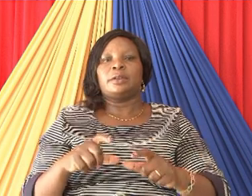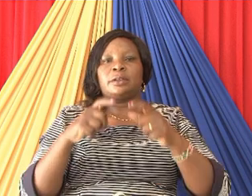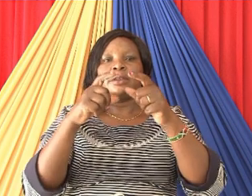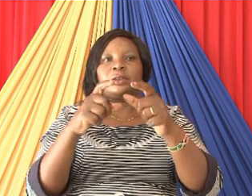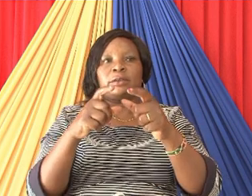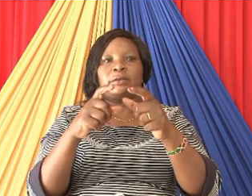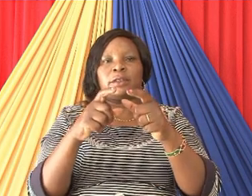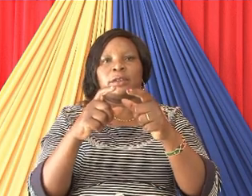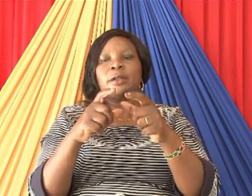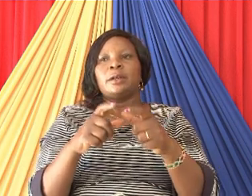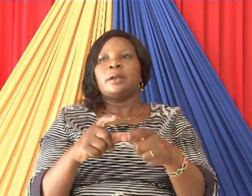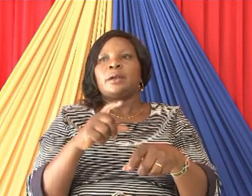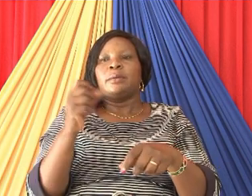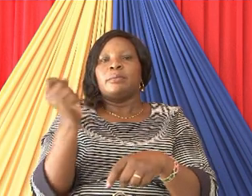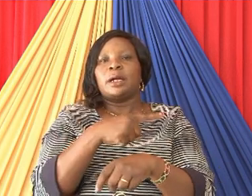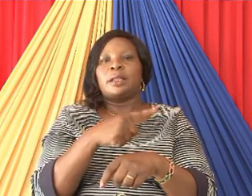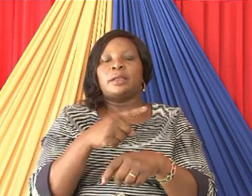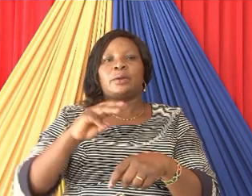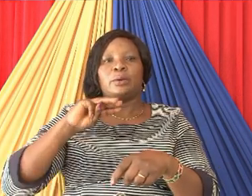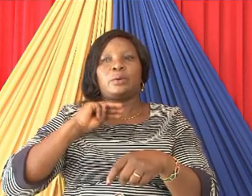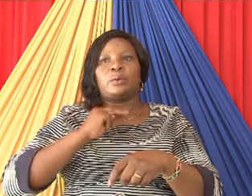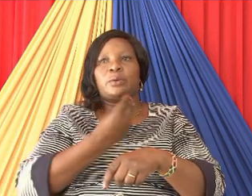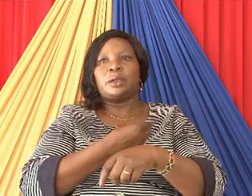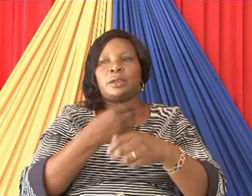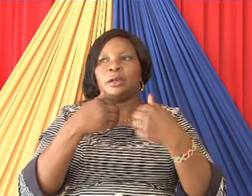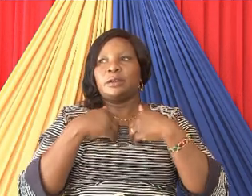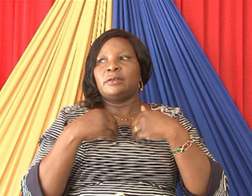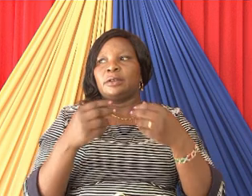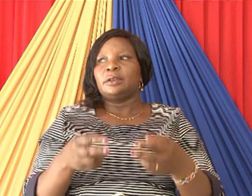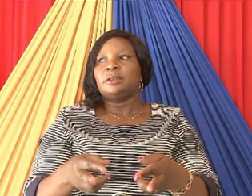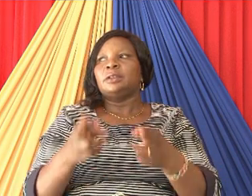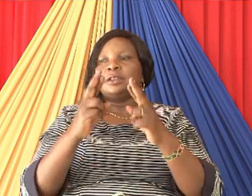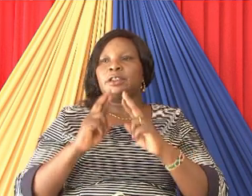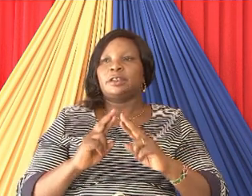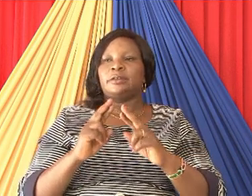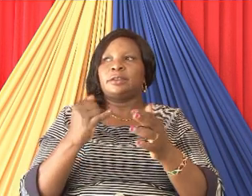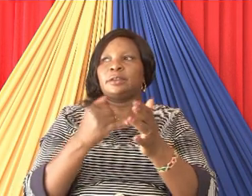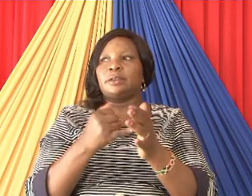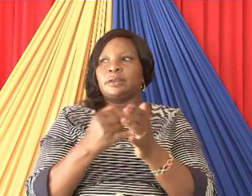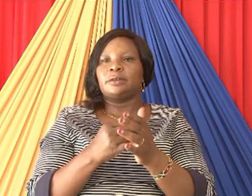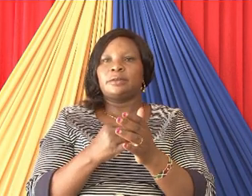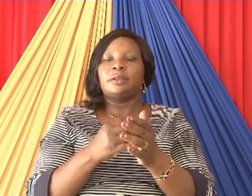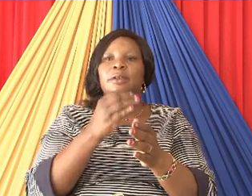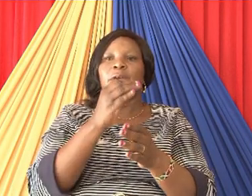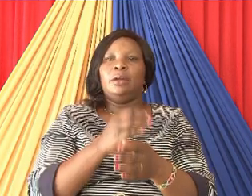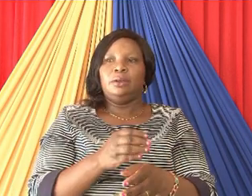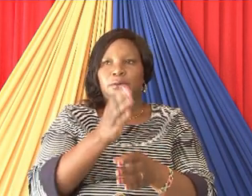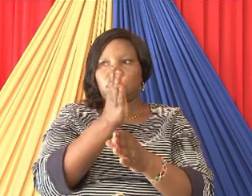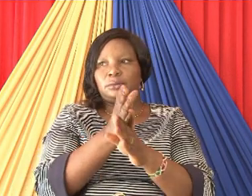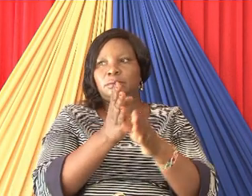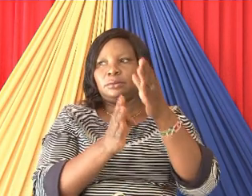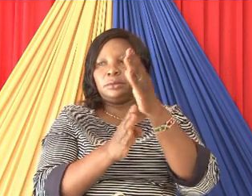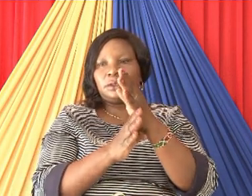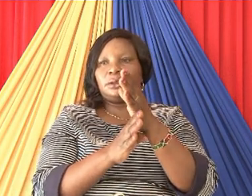tumezipokea. Na unajua kwamba tumeendelea kujenga shule yetu kupitia zile ambazo tunatoa. Kuna wale